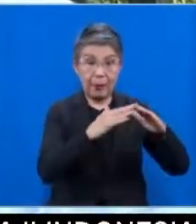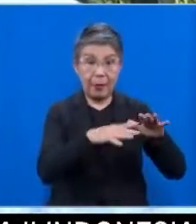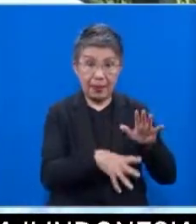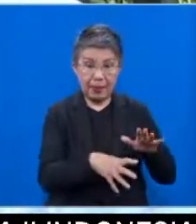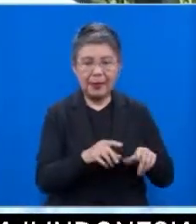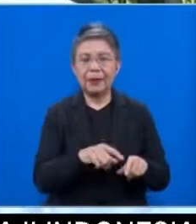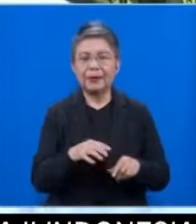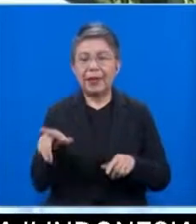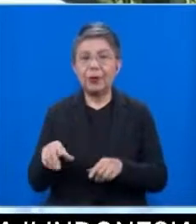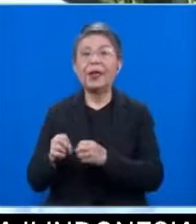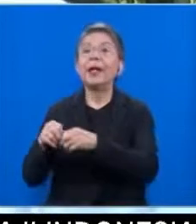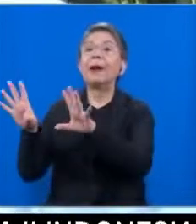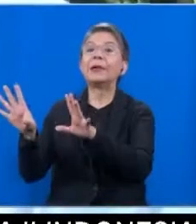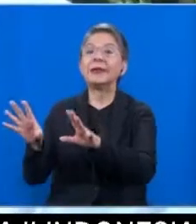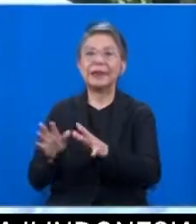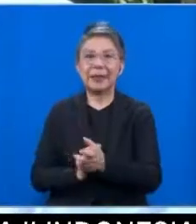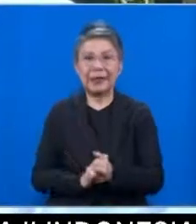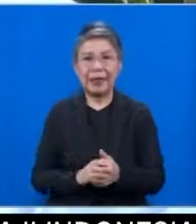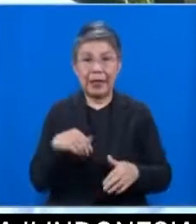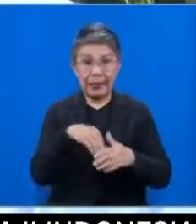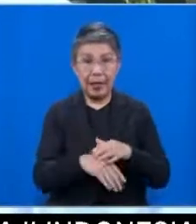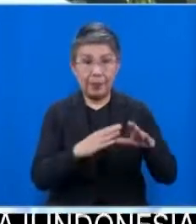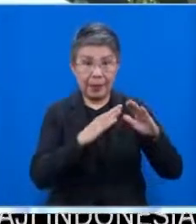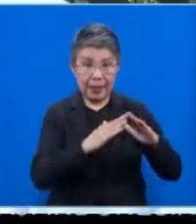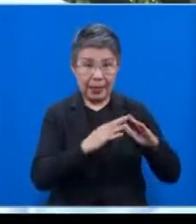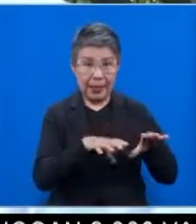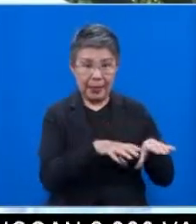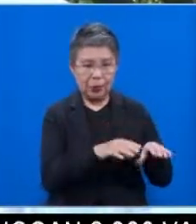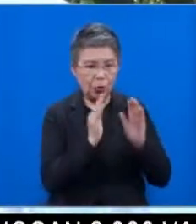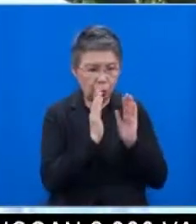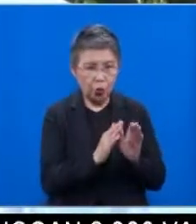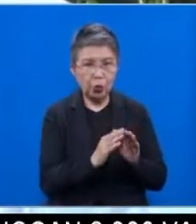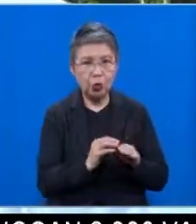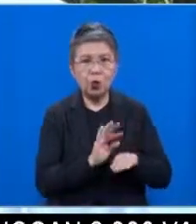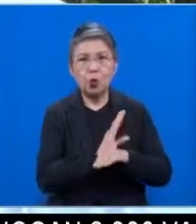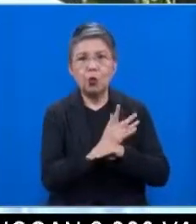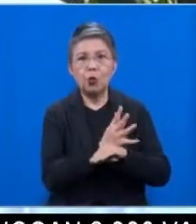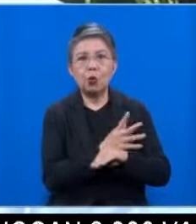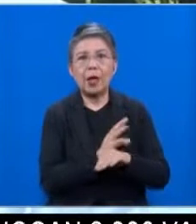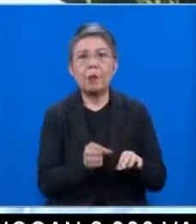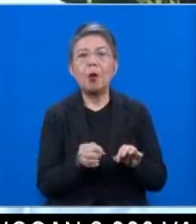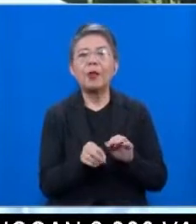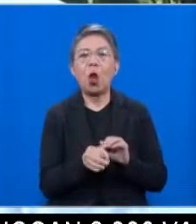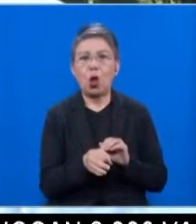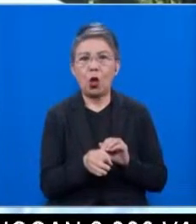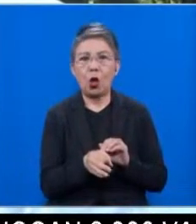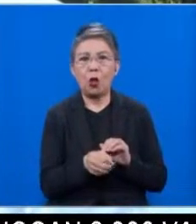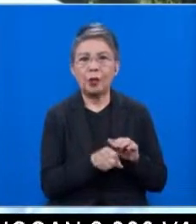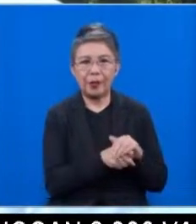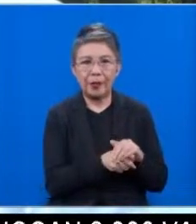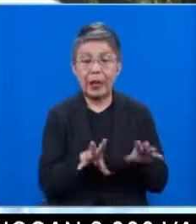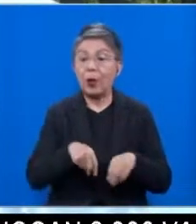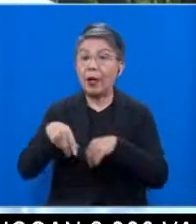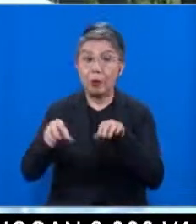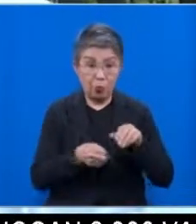dilepas. Jadi yang dikandang itu khusus burung yang mau bertelur. Nah, yang dilepas